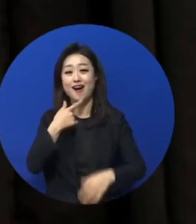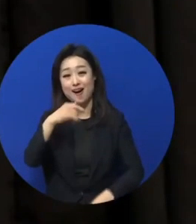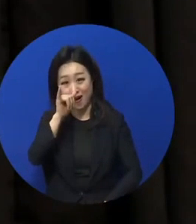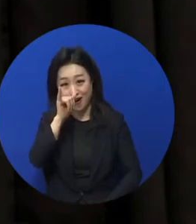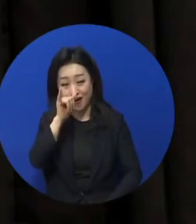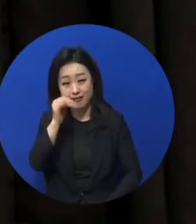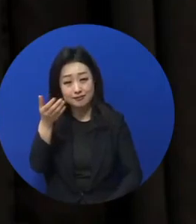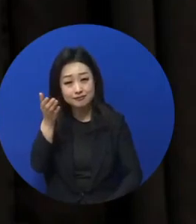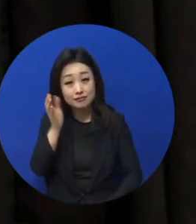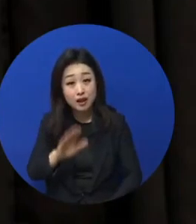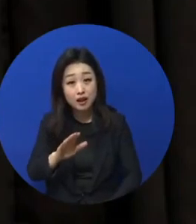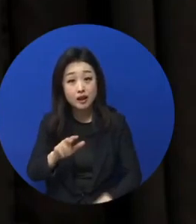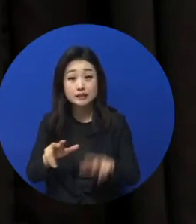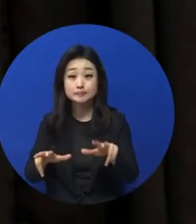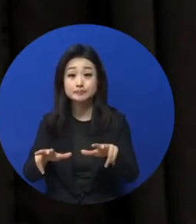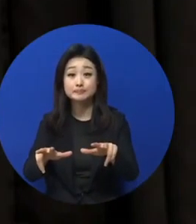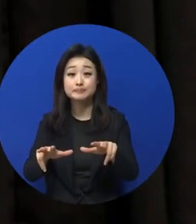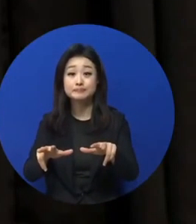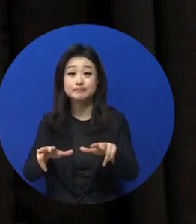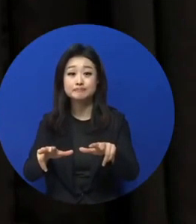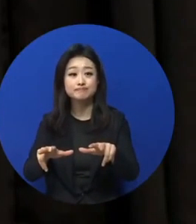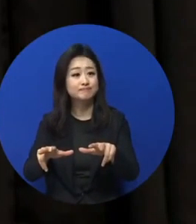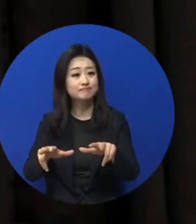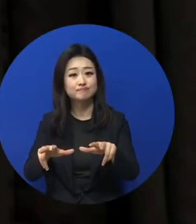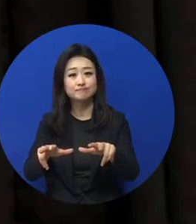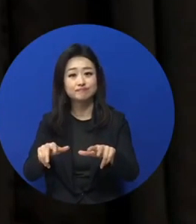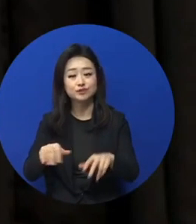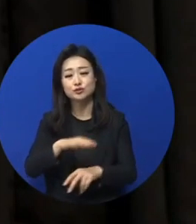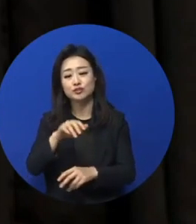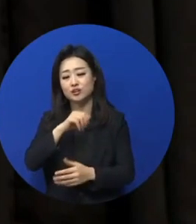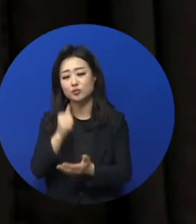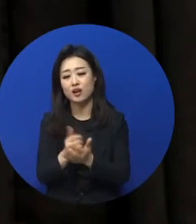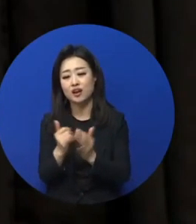그런데 지금은 모두 죄인이 되었습니다.